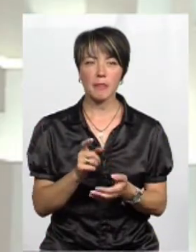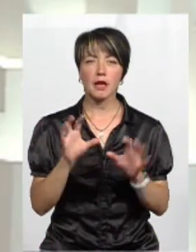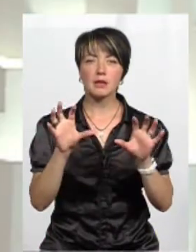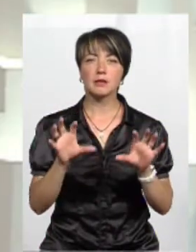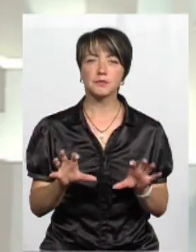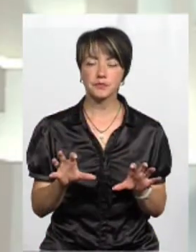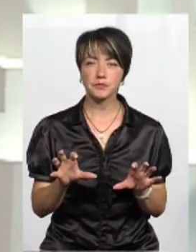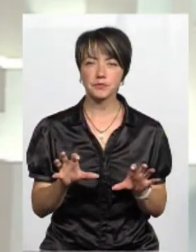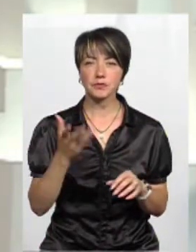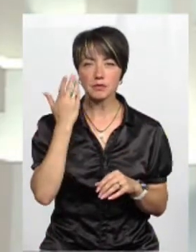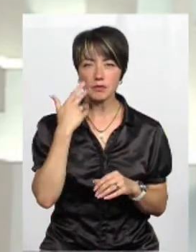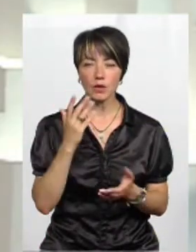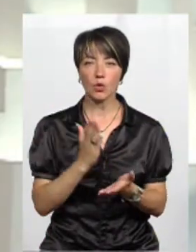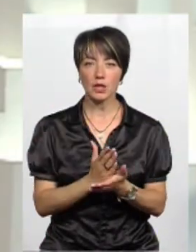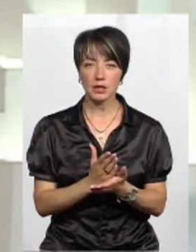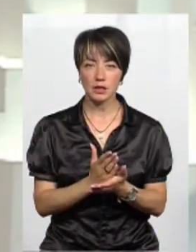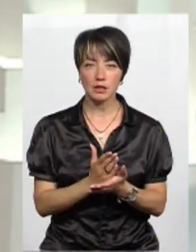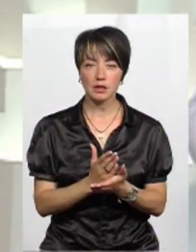є, коли є